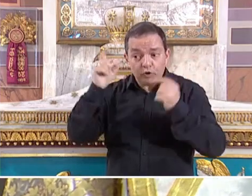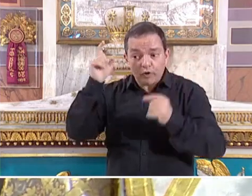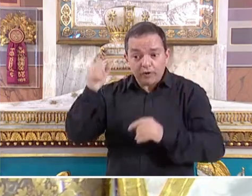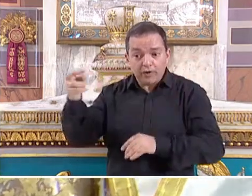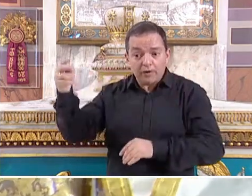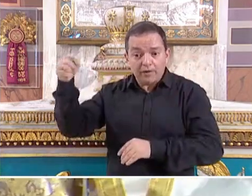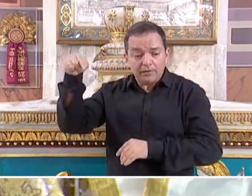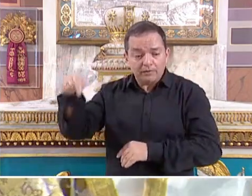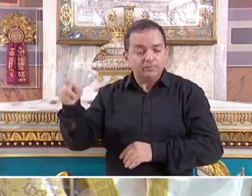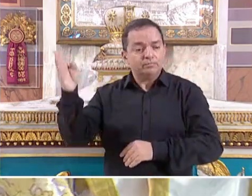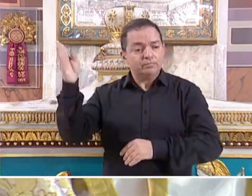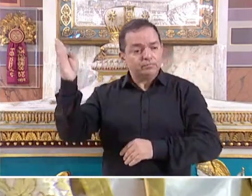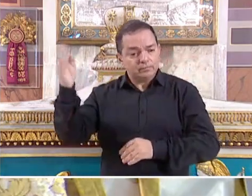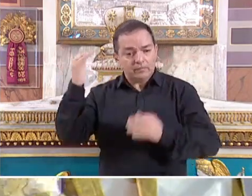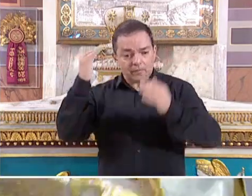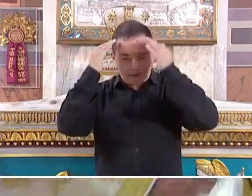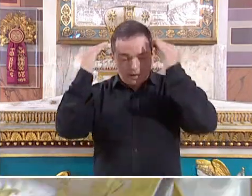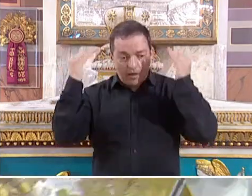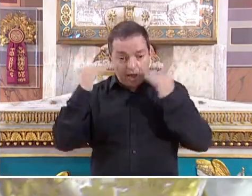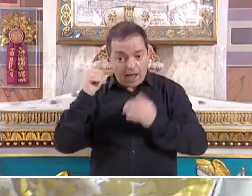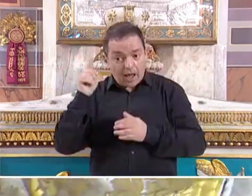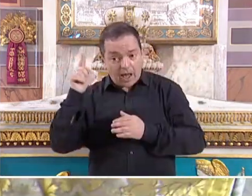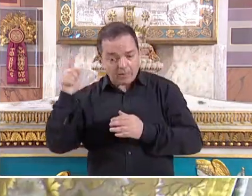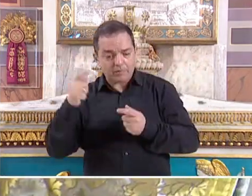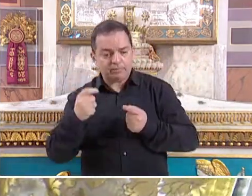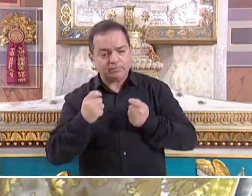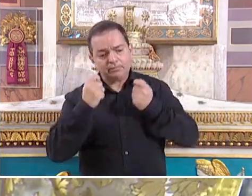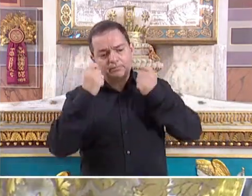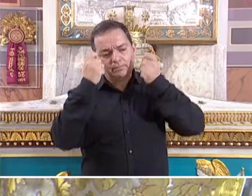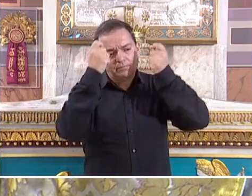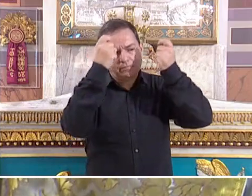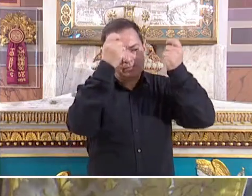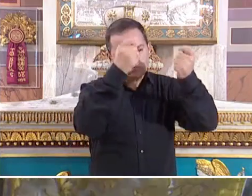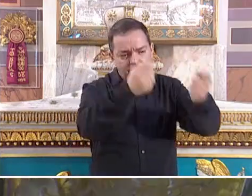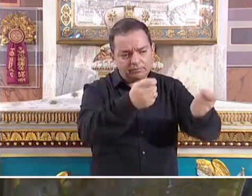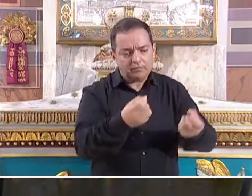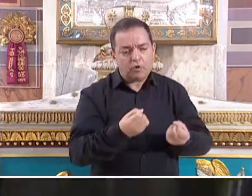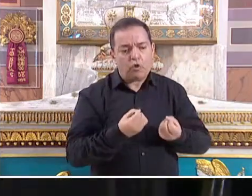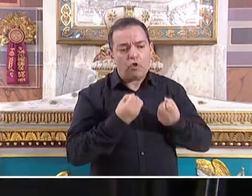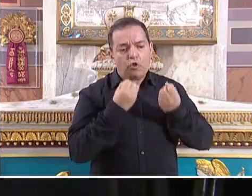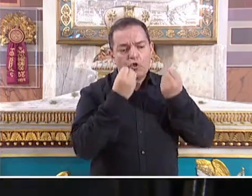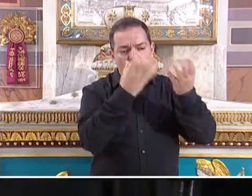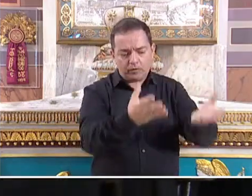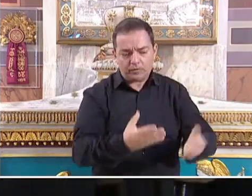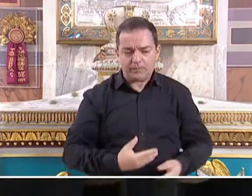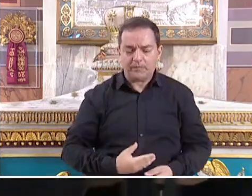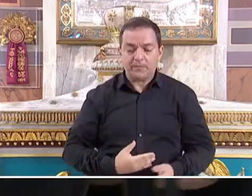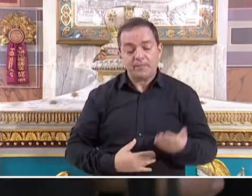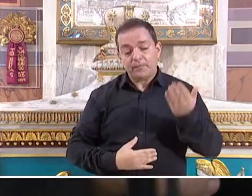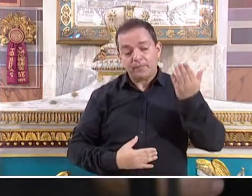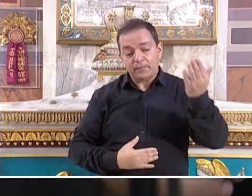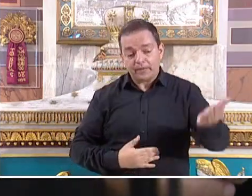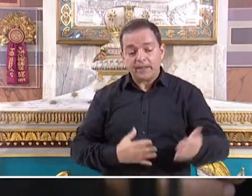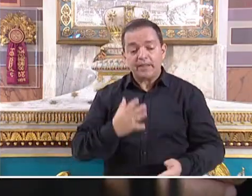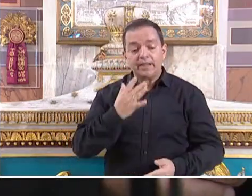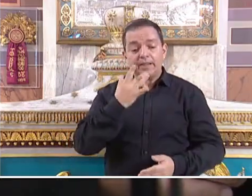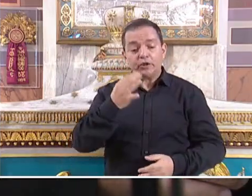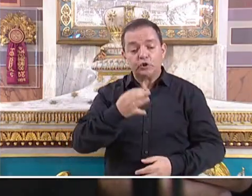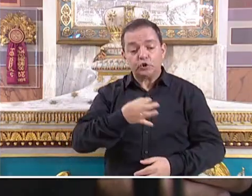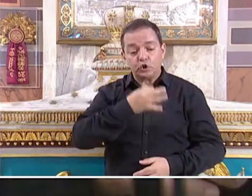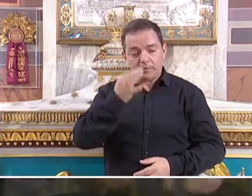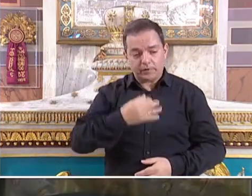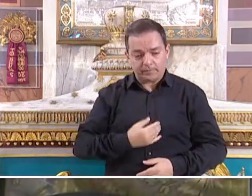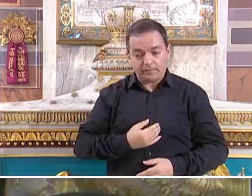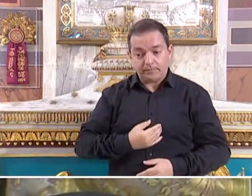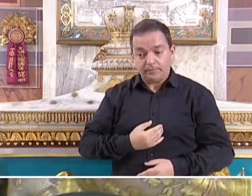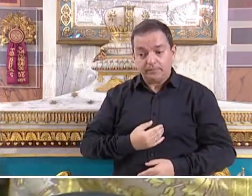αυτό το ιερό εγκόλπιο. Όμως, Χρυσόστομέ μου, πάνω φέρει